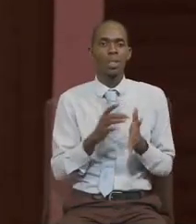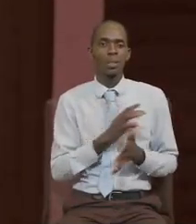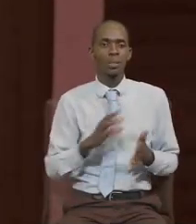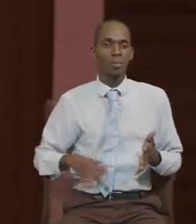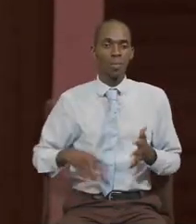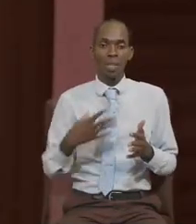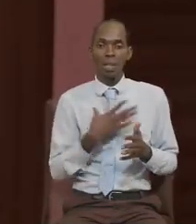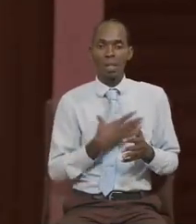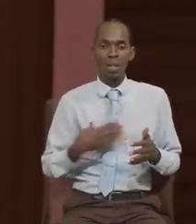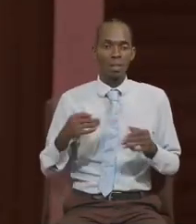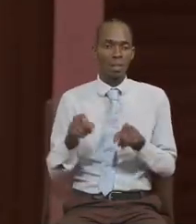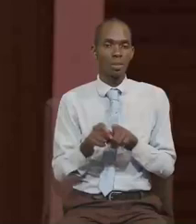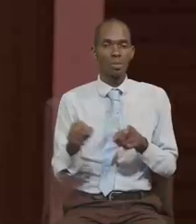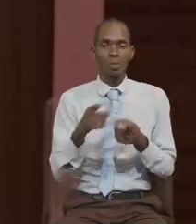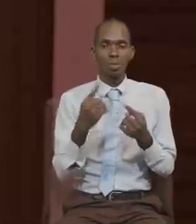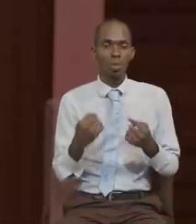t'approches par lui,